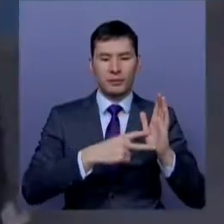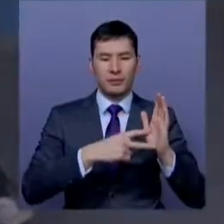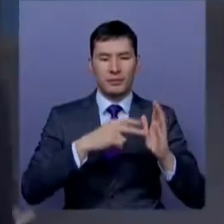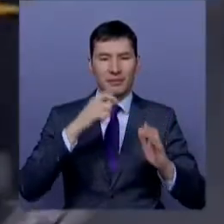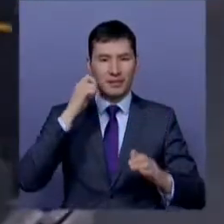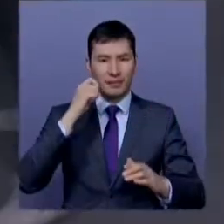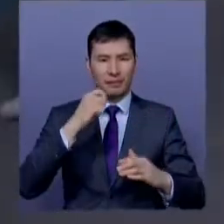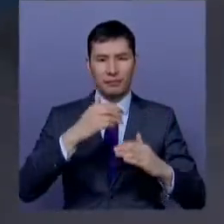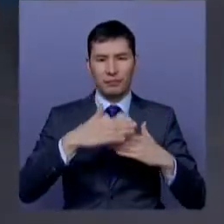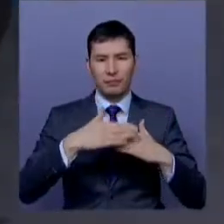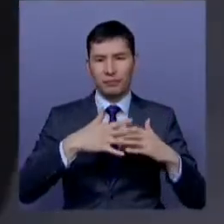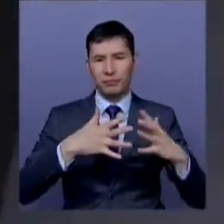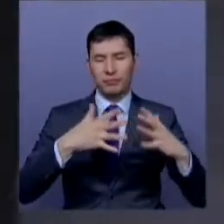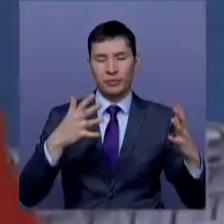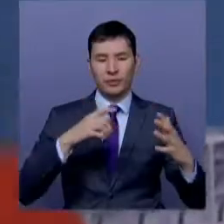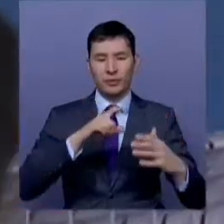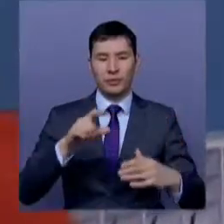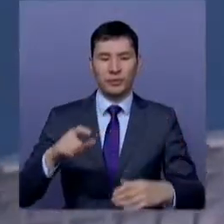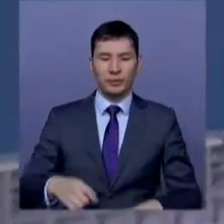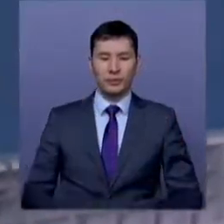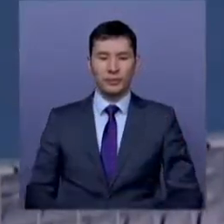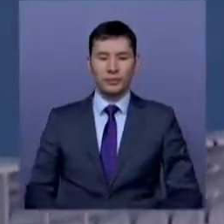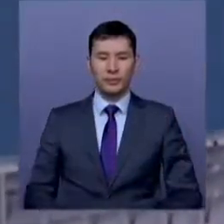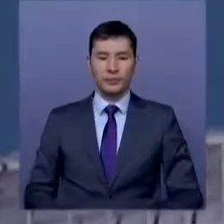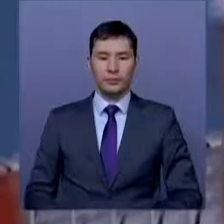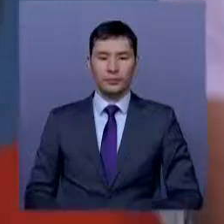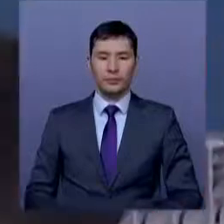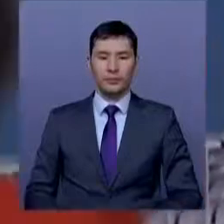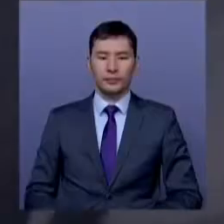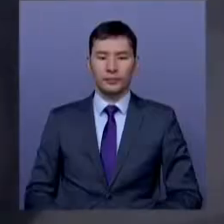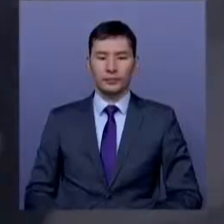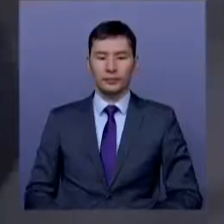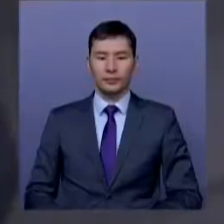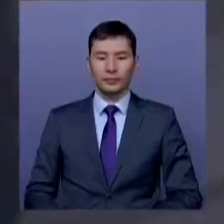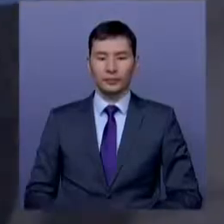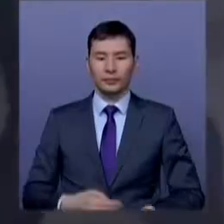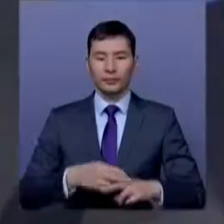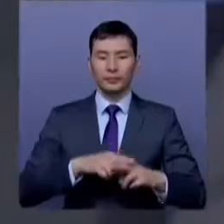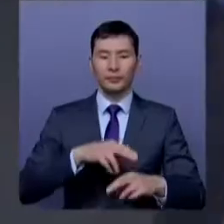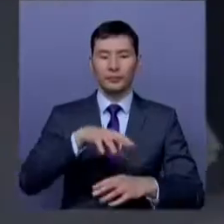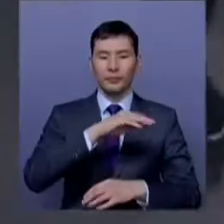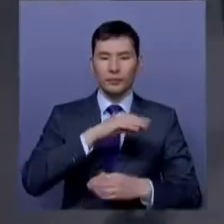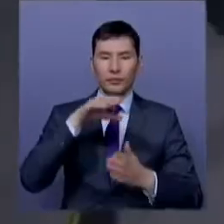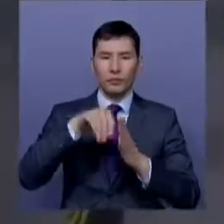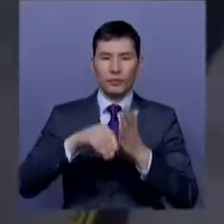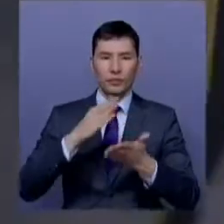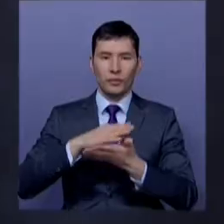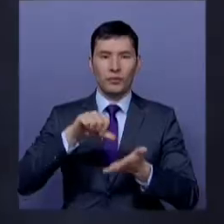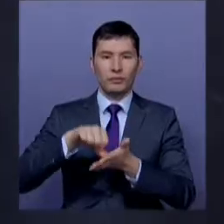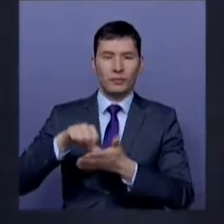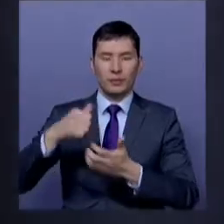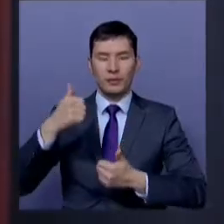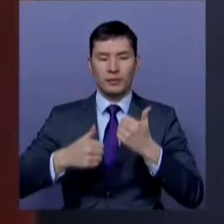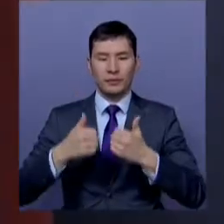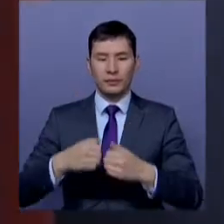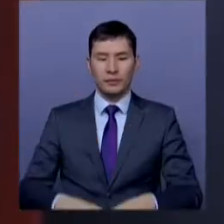Ашылғанына көп уақыт болмаса да, жеткіншектер аймақаралық жарыстардан жүлделі оралып жүр. Тұрғындар мен оқушылар дән риза. Бұған дейін